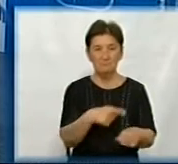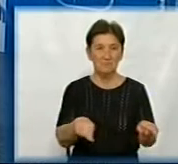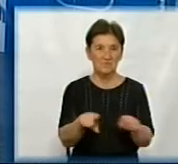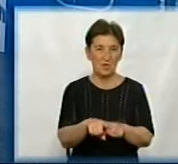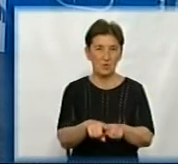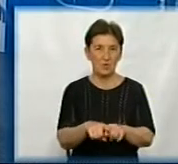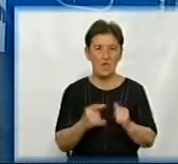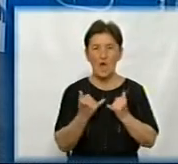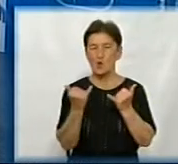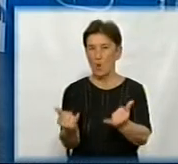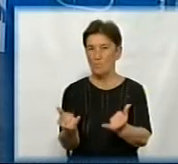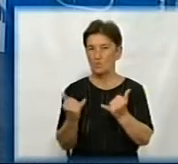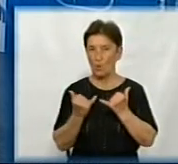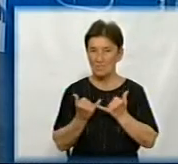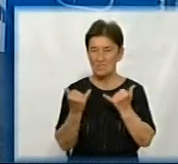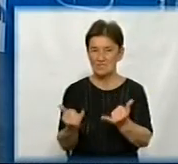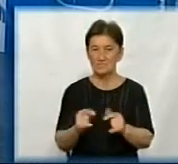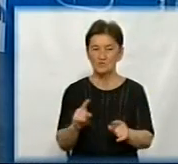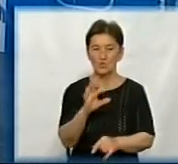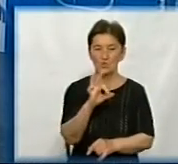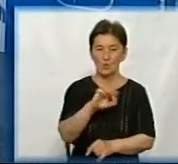компроміс дійшли, що